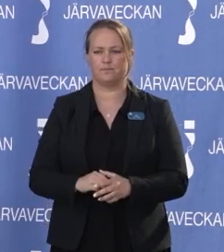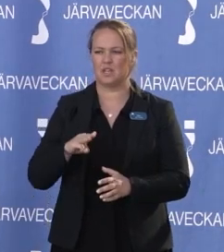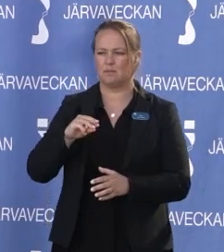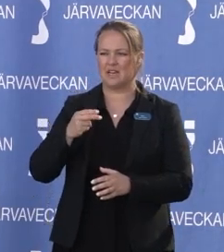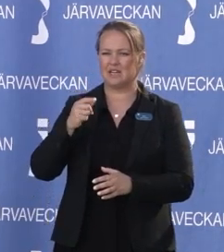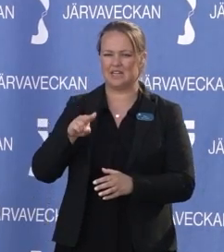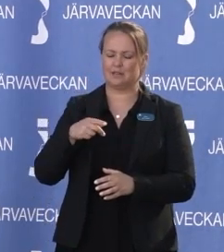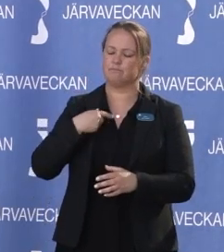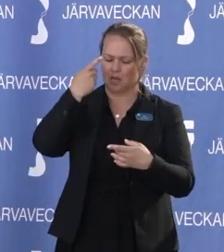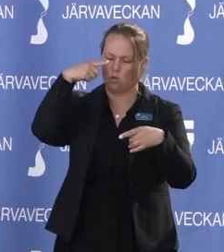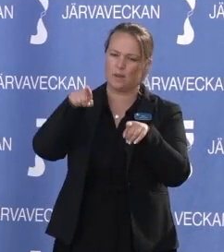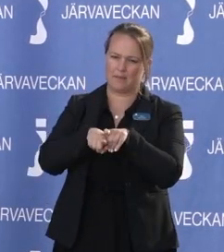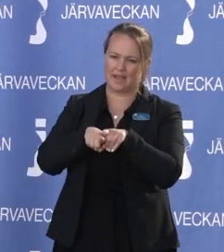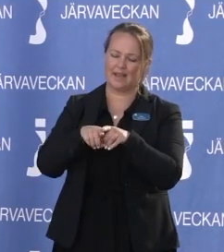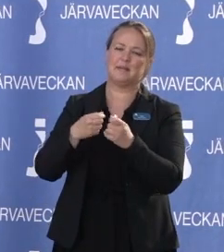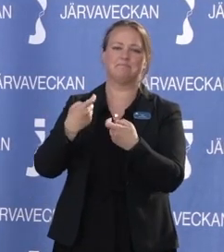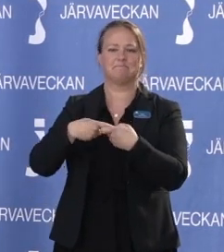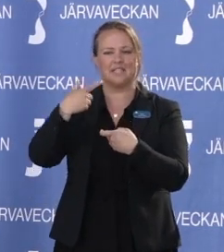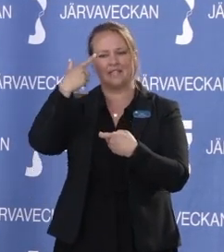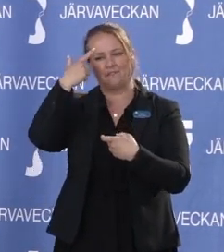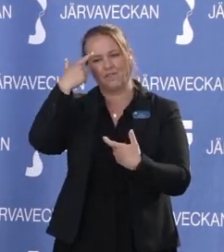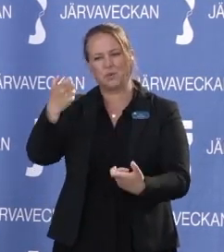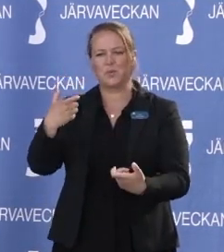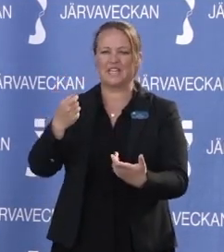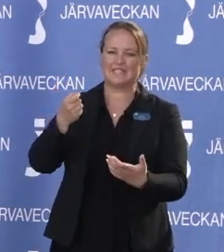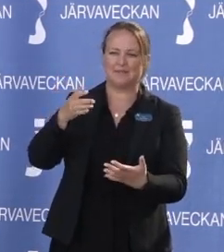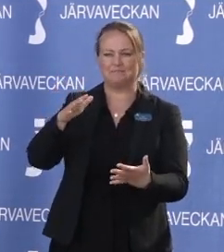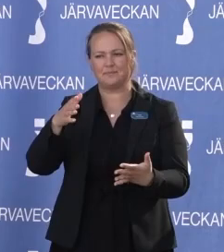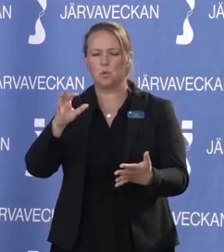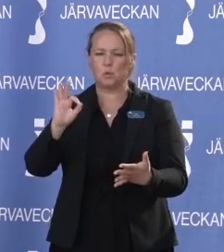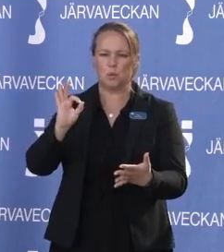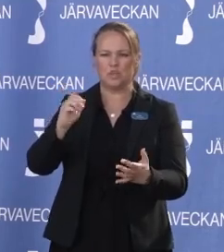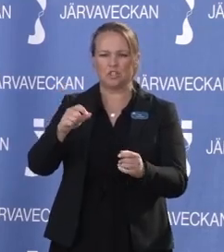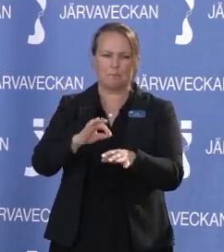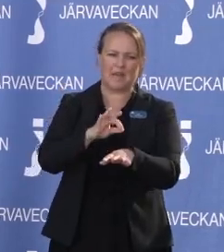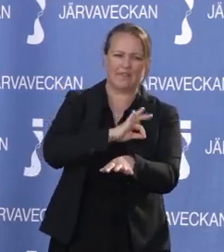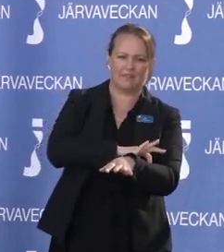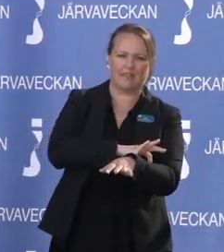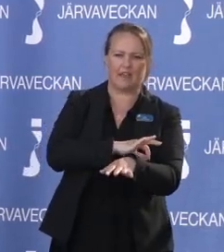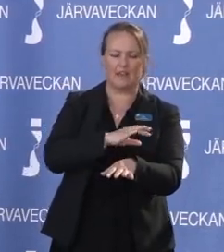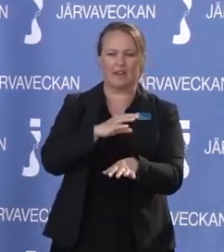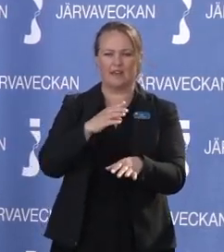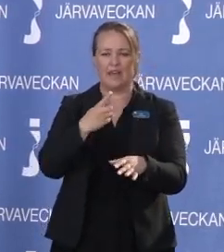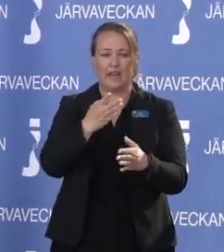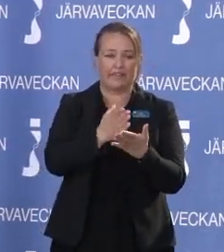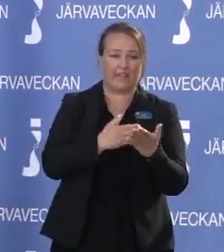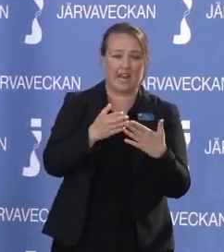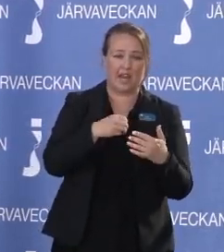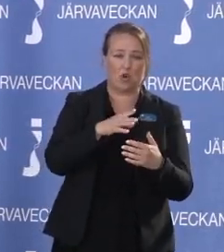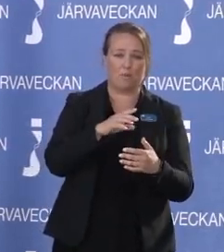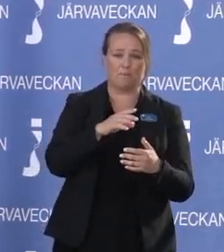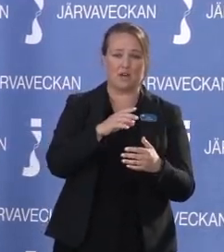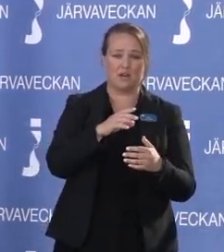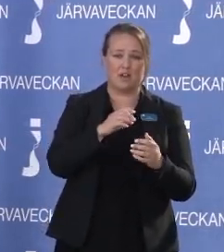med. Och sen är det här med förtroende är alltid vanskligt. Hur ska man mäta det? En grej handlar ju om varumärke. Liksom, vad får man